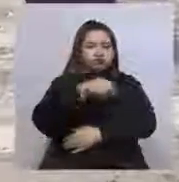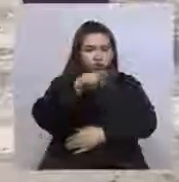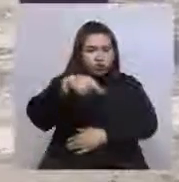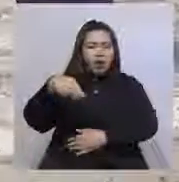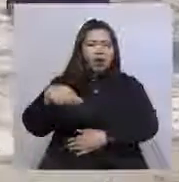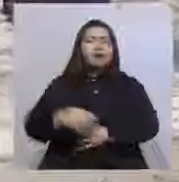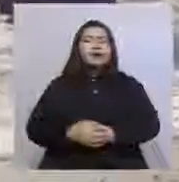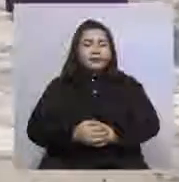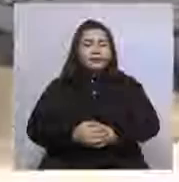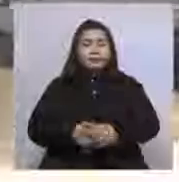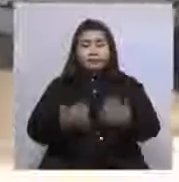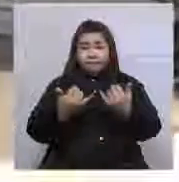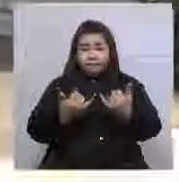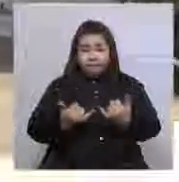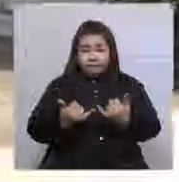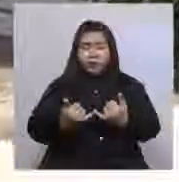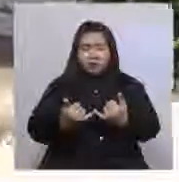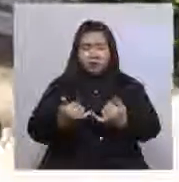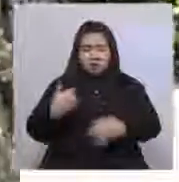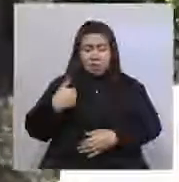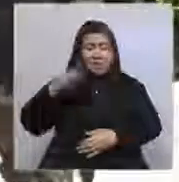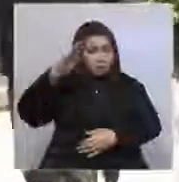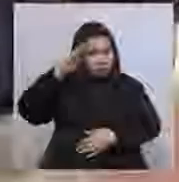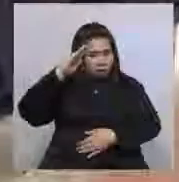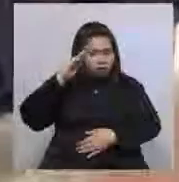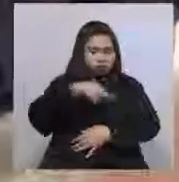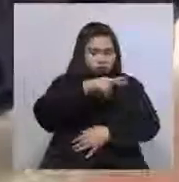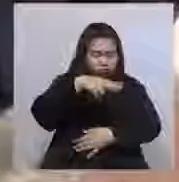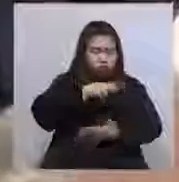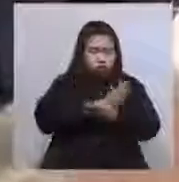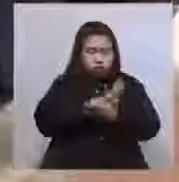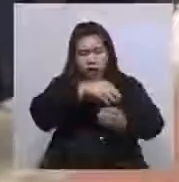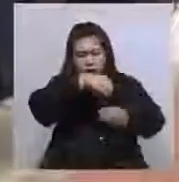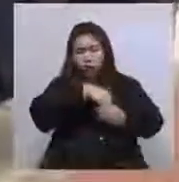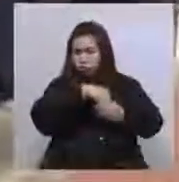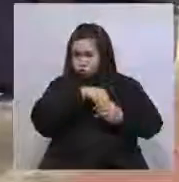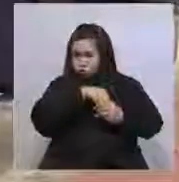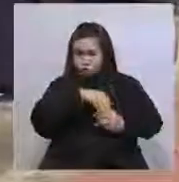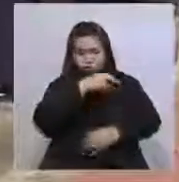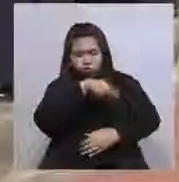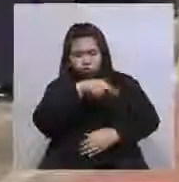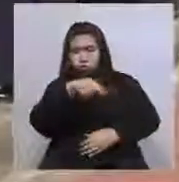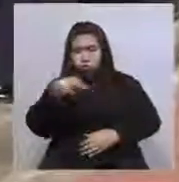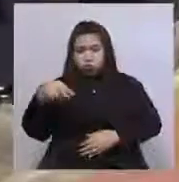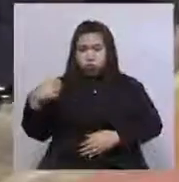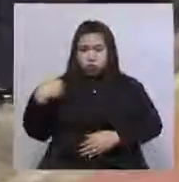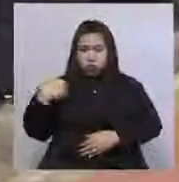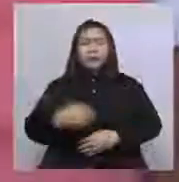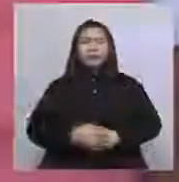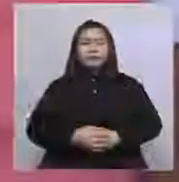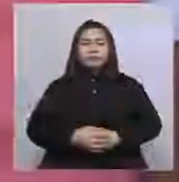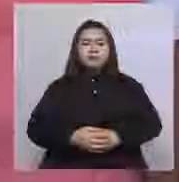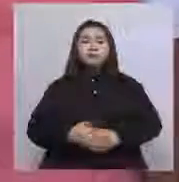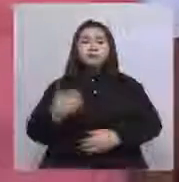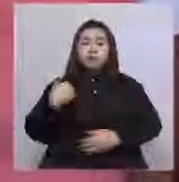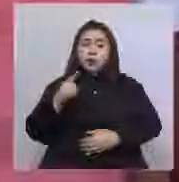กันโดยหน่วยงานความมั่นคงจะคอยดูแลความปลอดภัยภายในโรงเรียนต่างๆตลอดเวลานะครับที่มีการเปิดการเรียนการสอนร